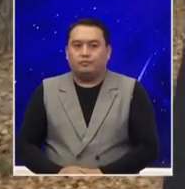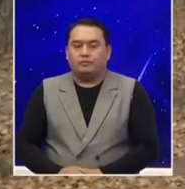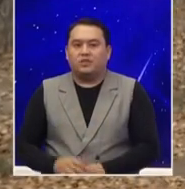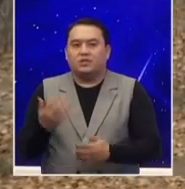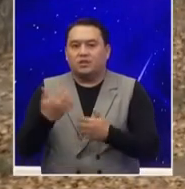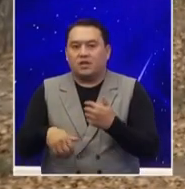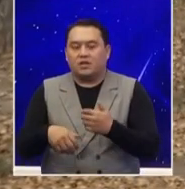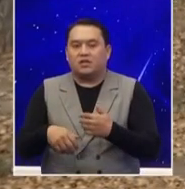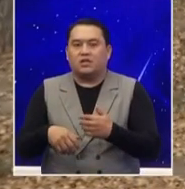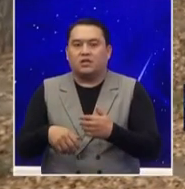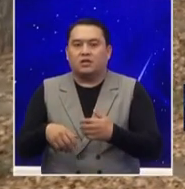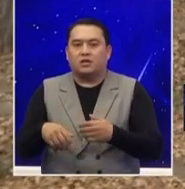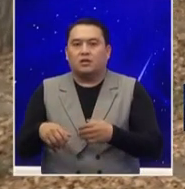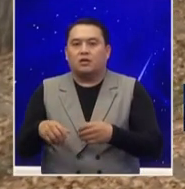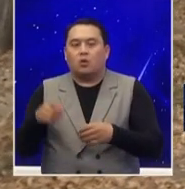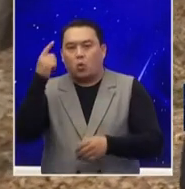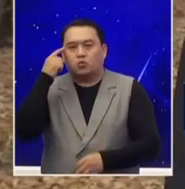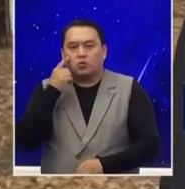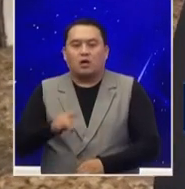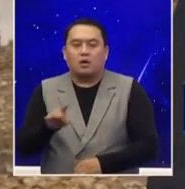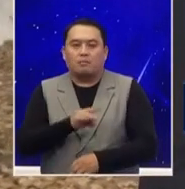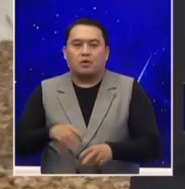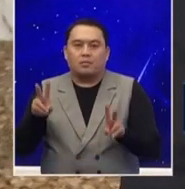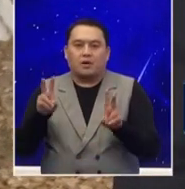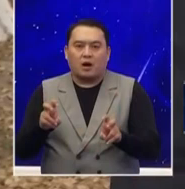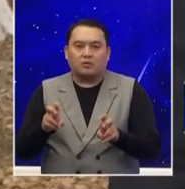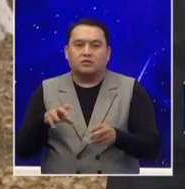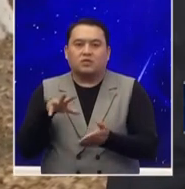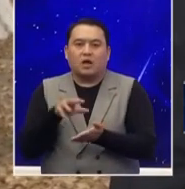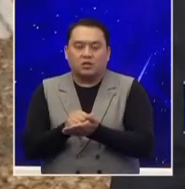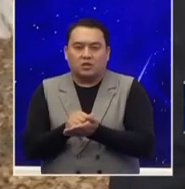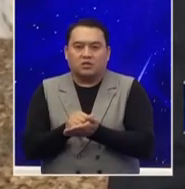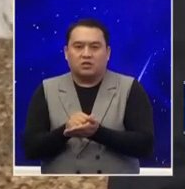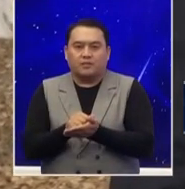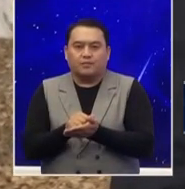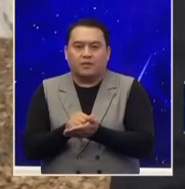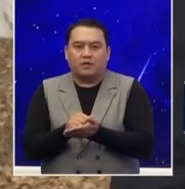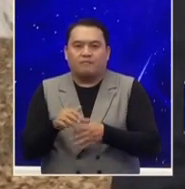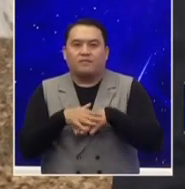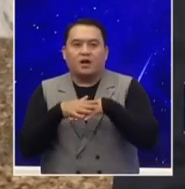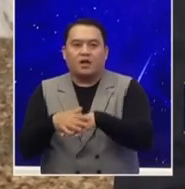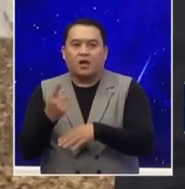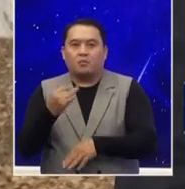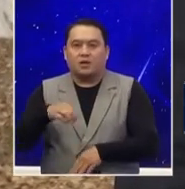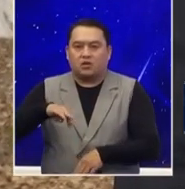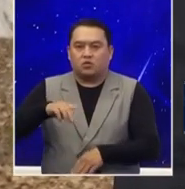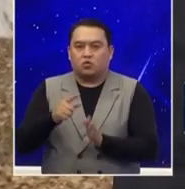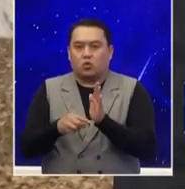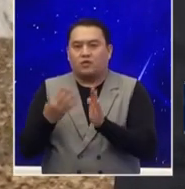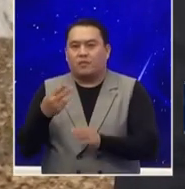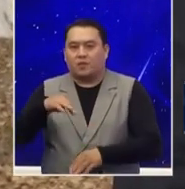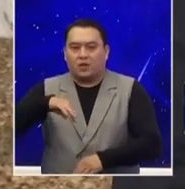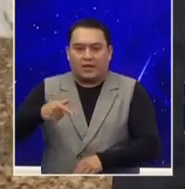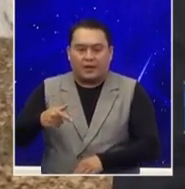текущий ремонт дорог по курсу скому района в рамках программы дорожная карта занятости выделено миллиард 42 миллиона